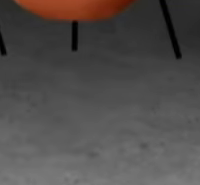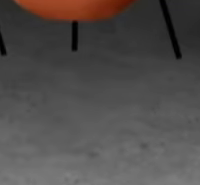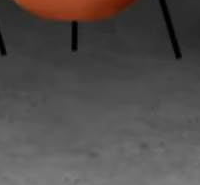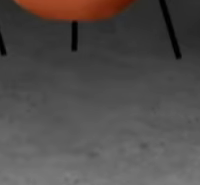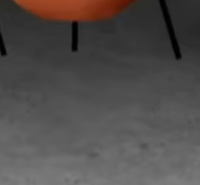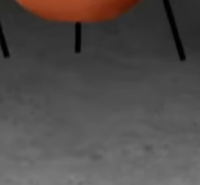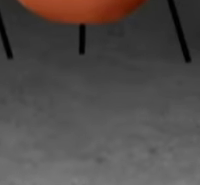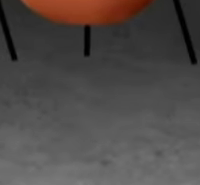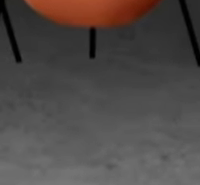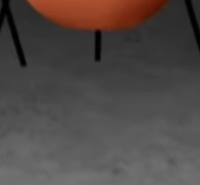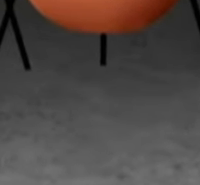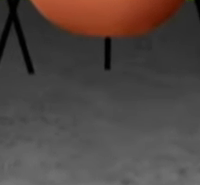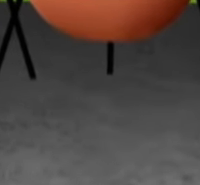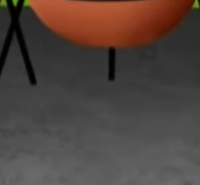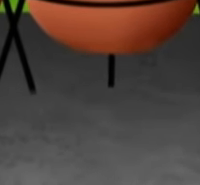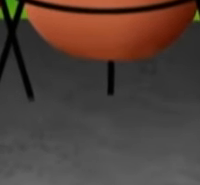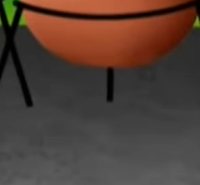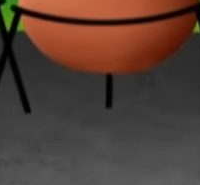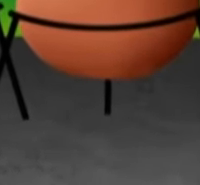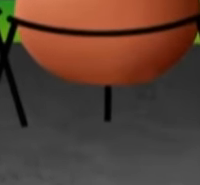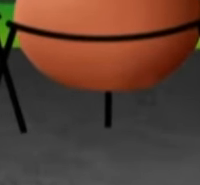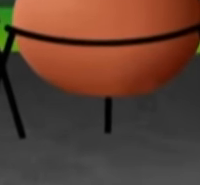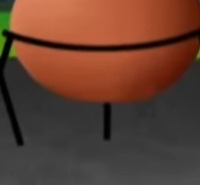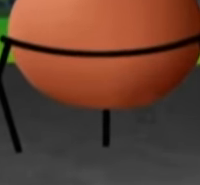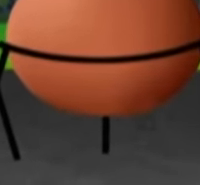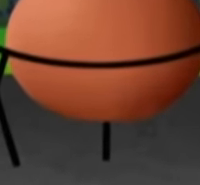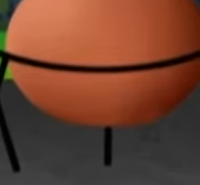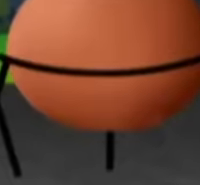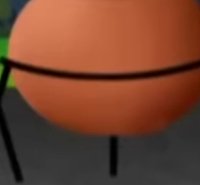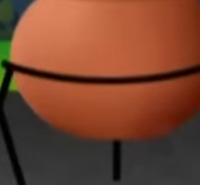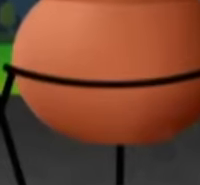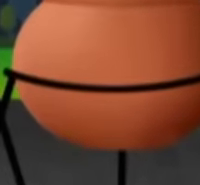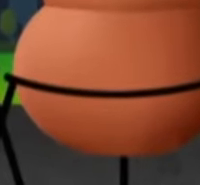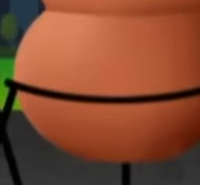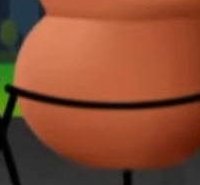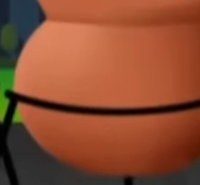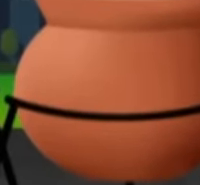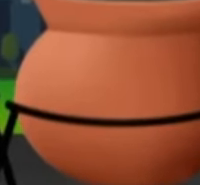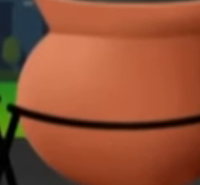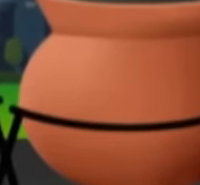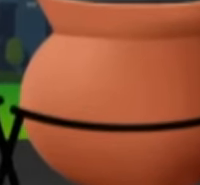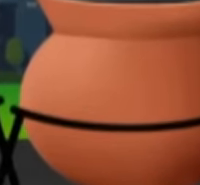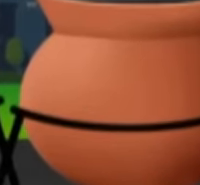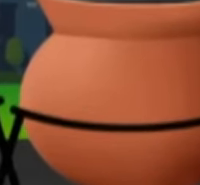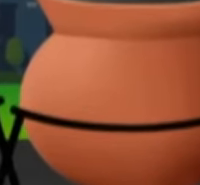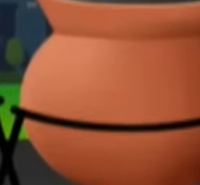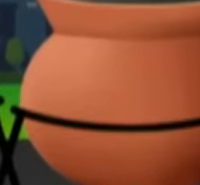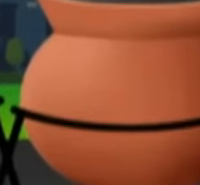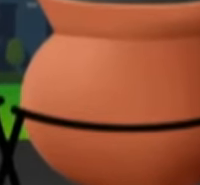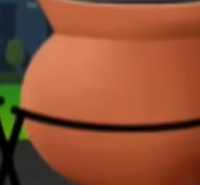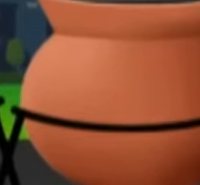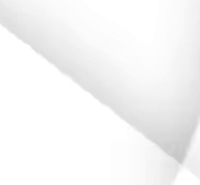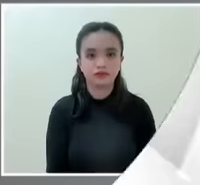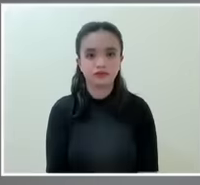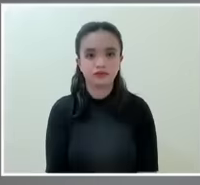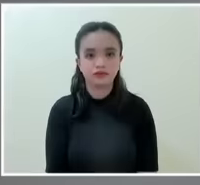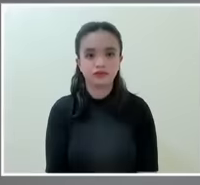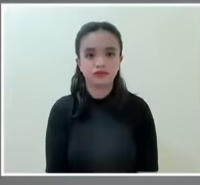Tita Winnie Cordero. Tandaan, sa tamang diskarte, make every moment your winning moment!